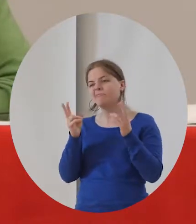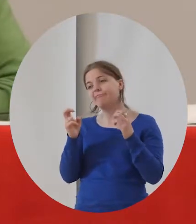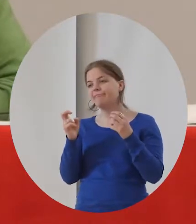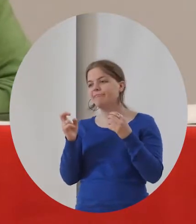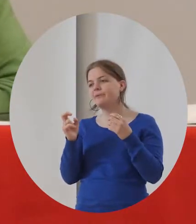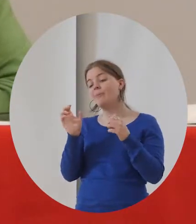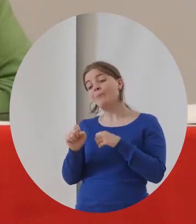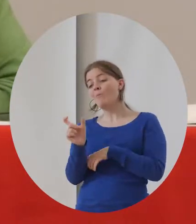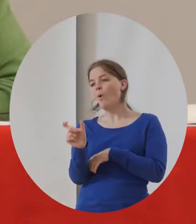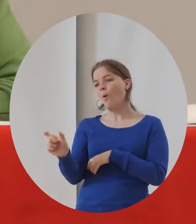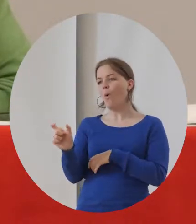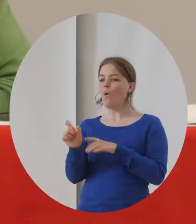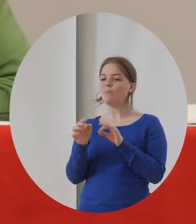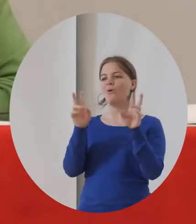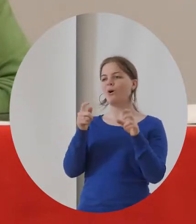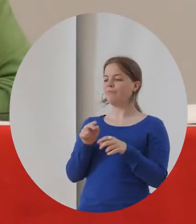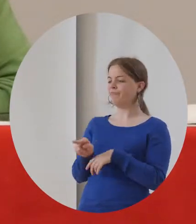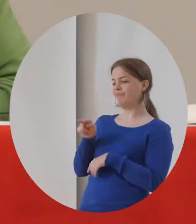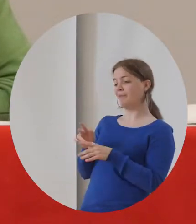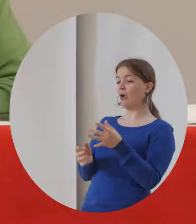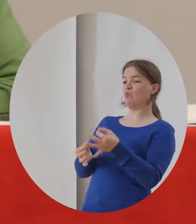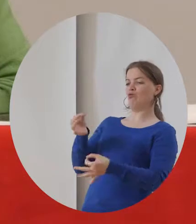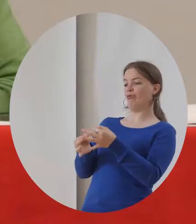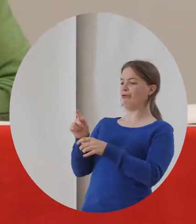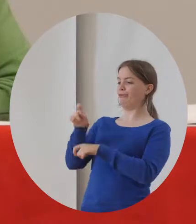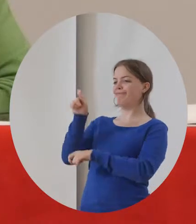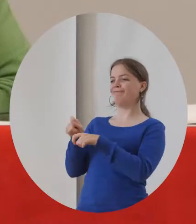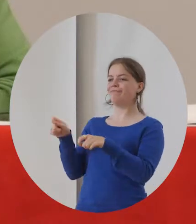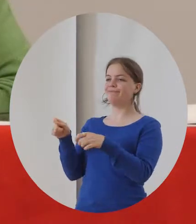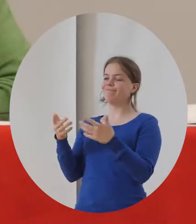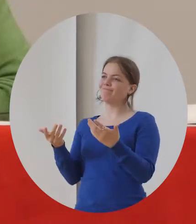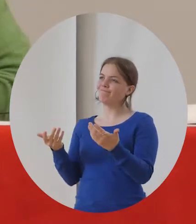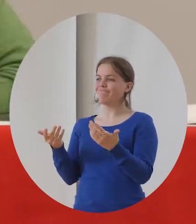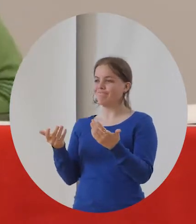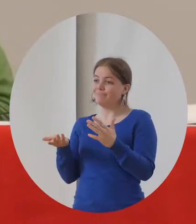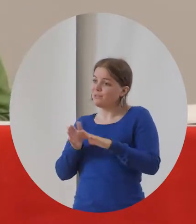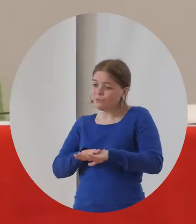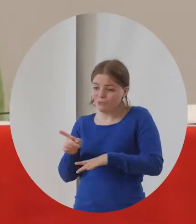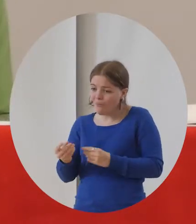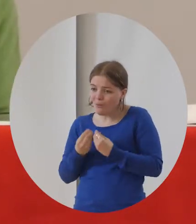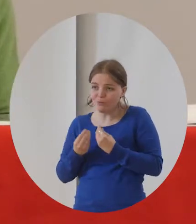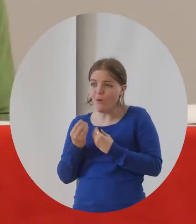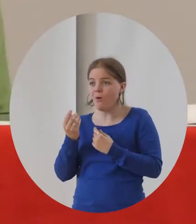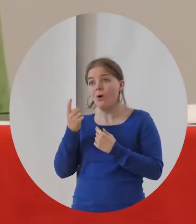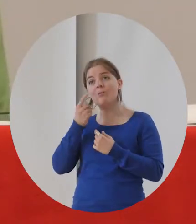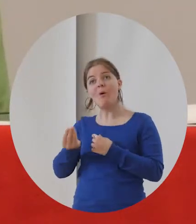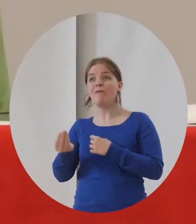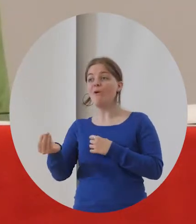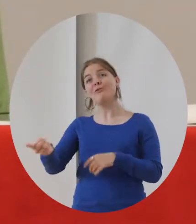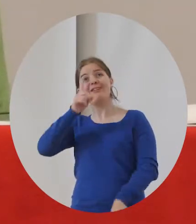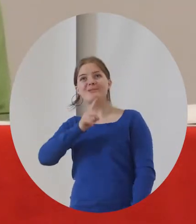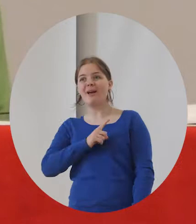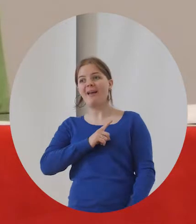viennent juger ce comportement qui n'est malheureusement pas